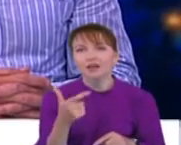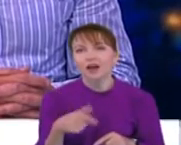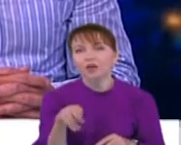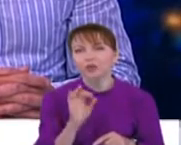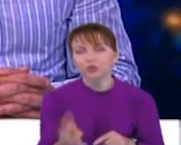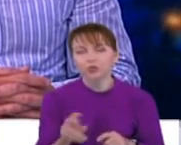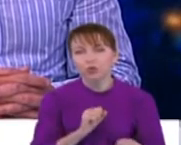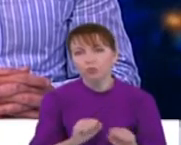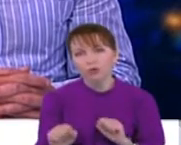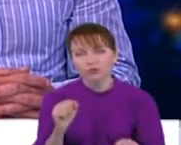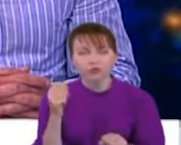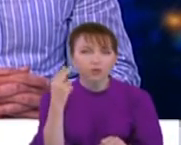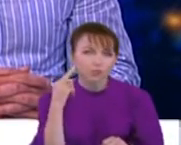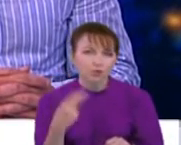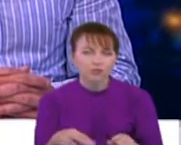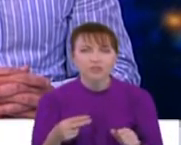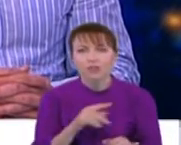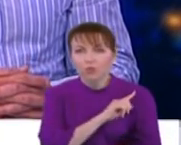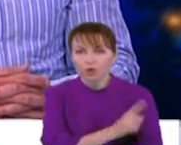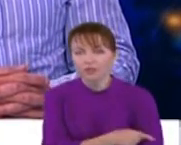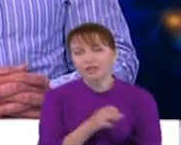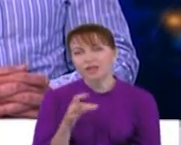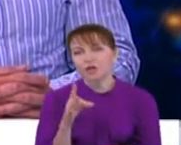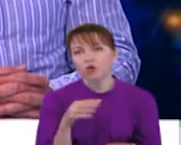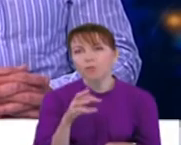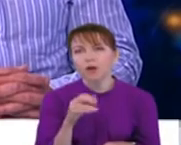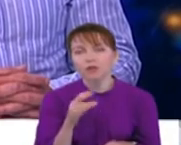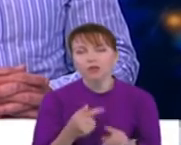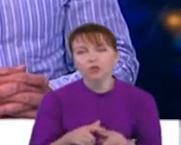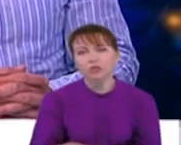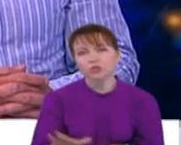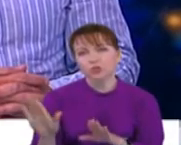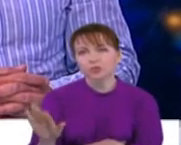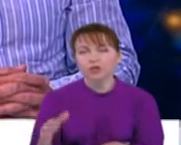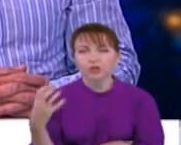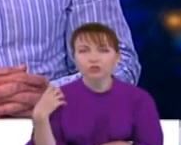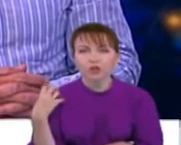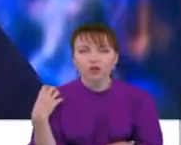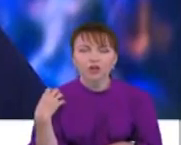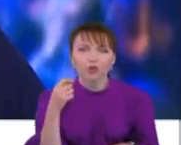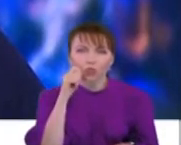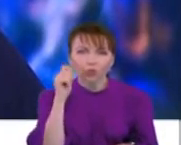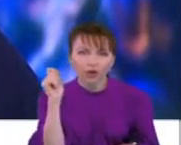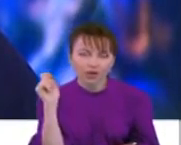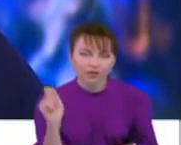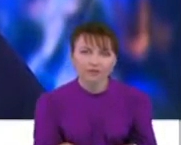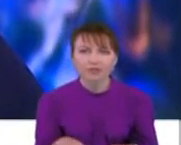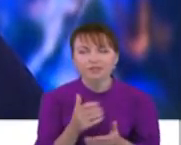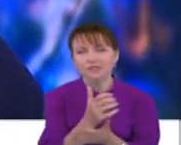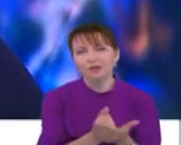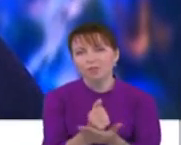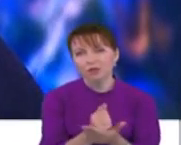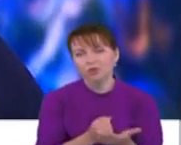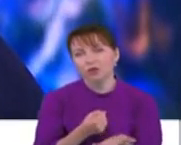командувач військово-морськими силами України, і Ігор Романенко, заступник начальника Генерального штабу Збройних сил України, генерал-лейтенант запасу,